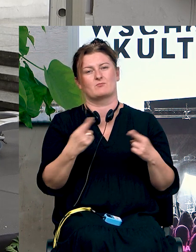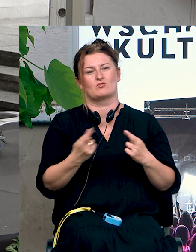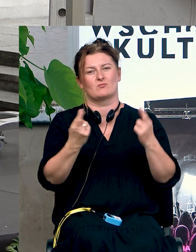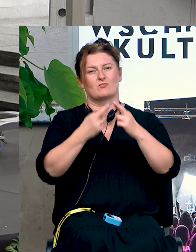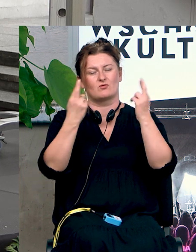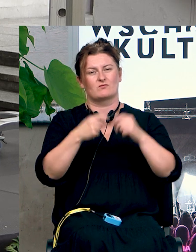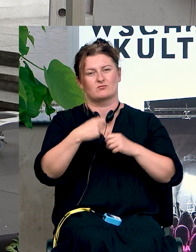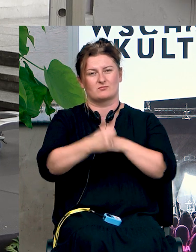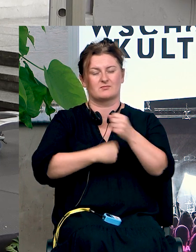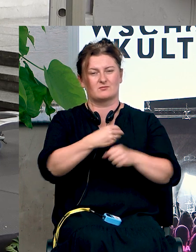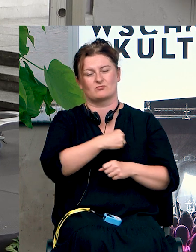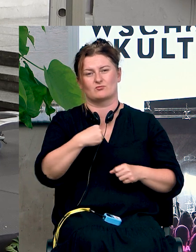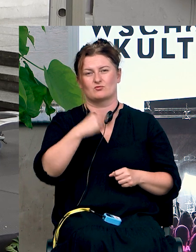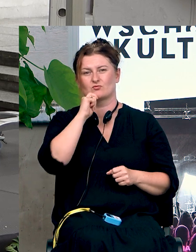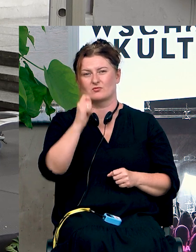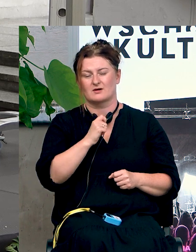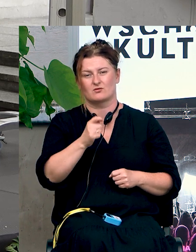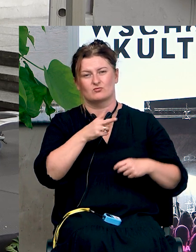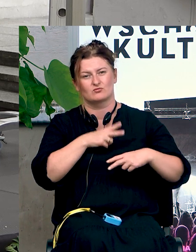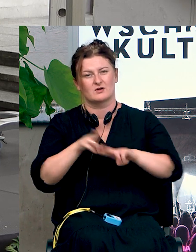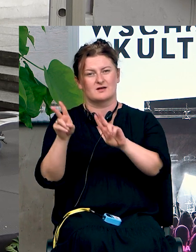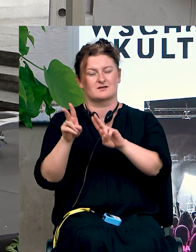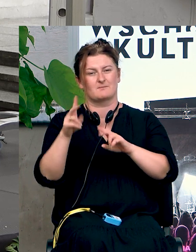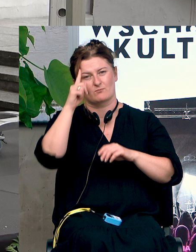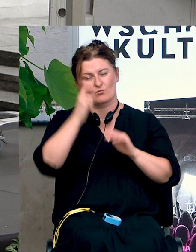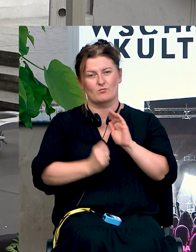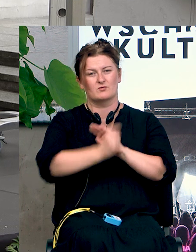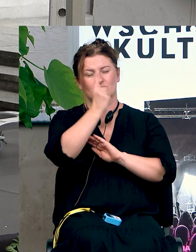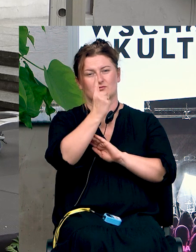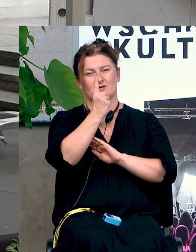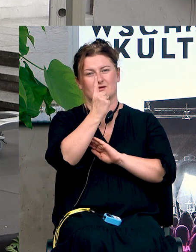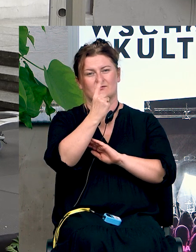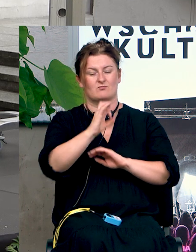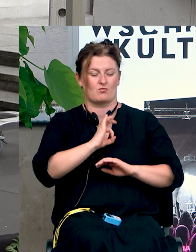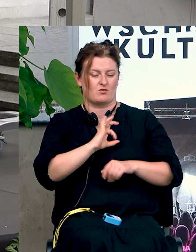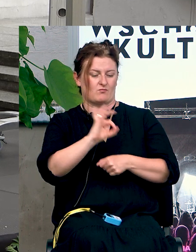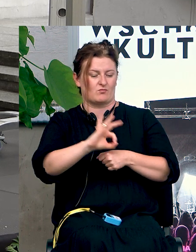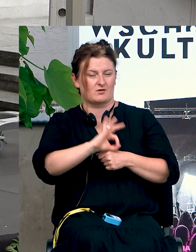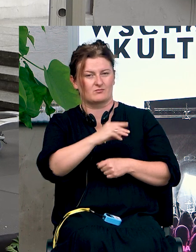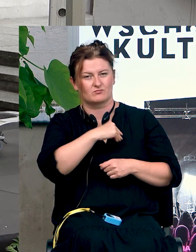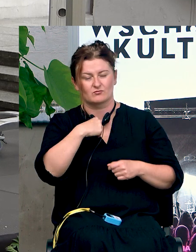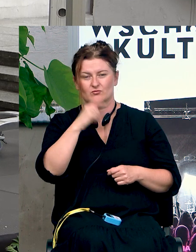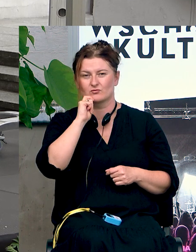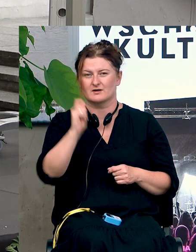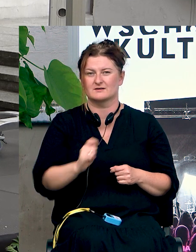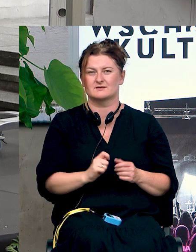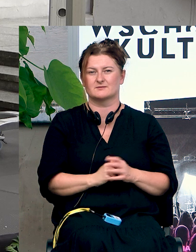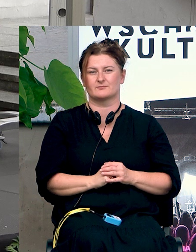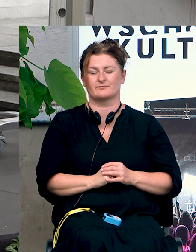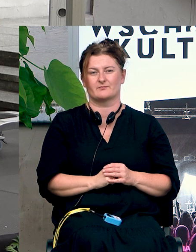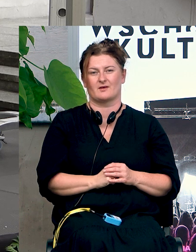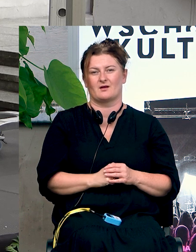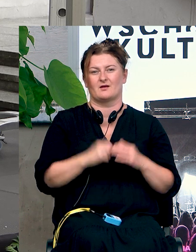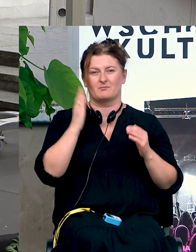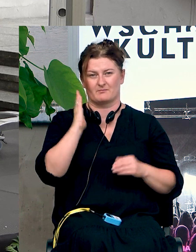promotor współpracy polsko-ukraińskiej, uczestnik i pomysłodawca nie wiadomo ilu projektów polsko-ukraińskich.